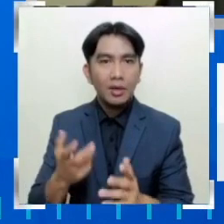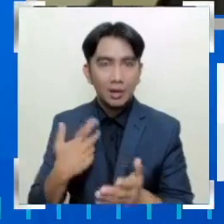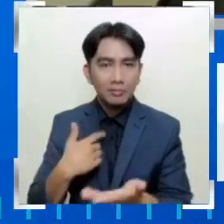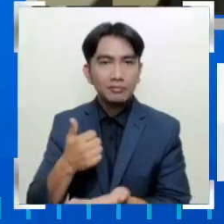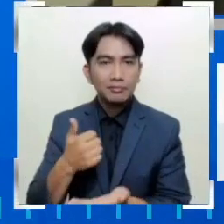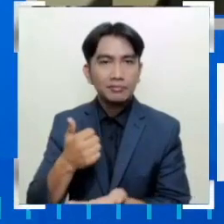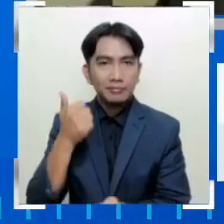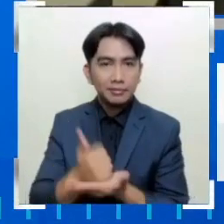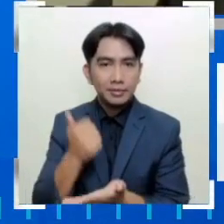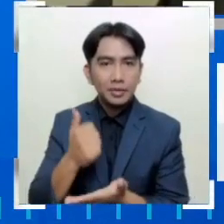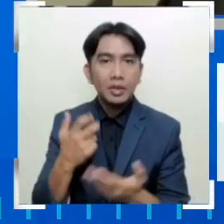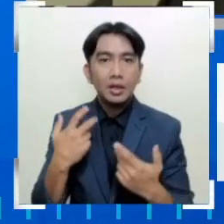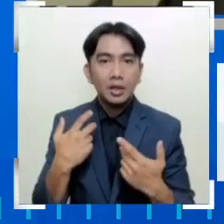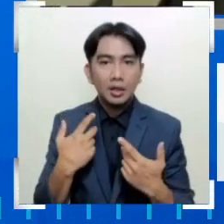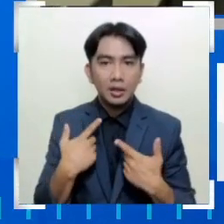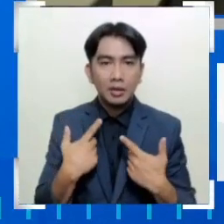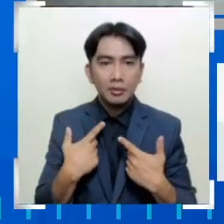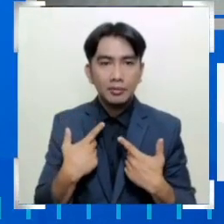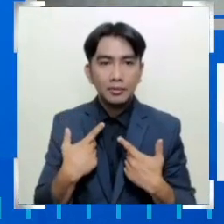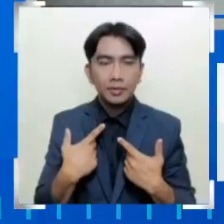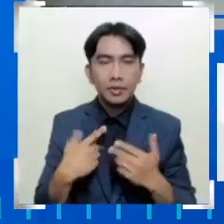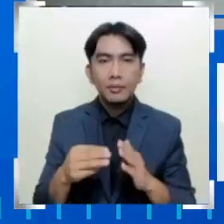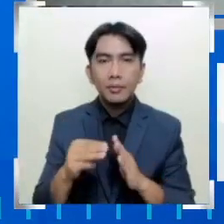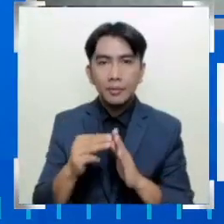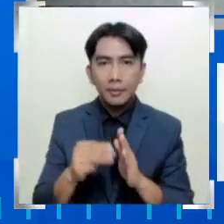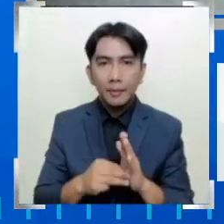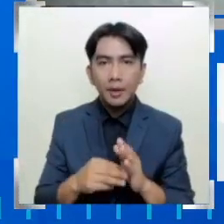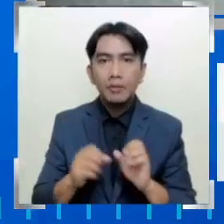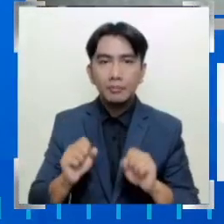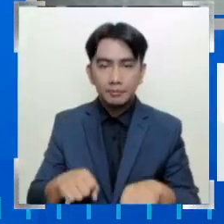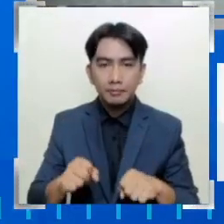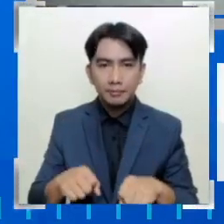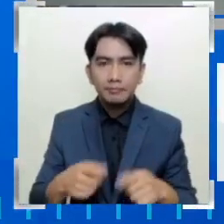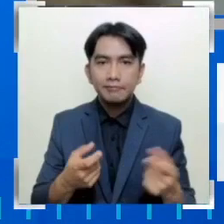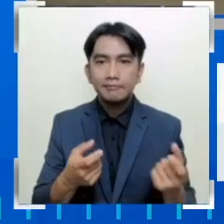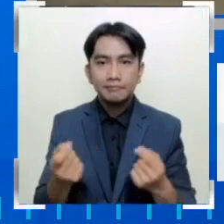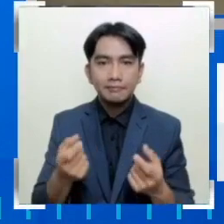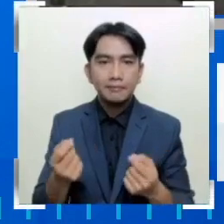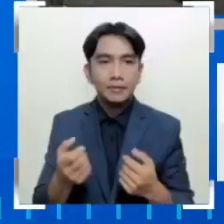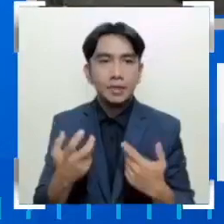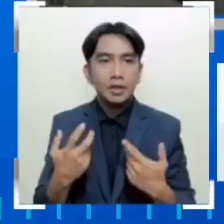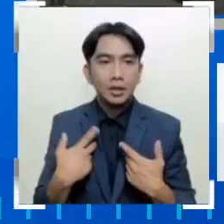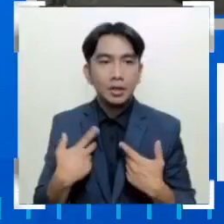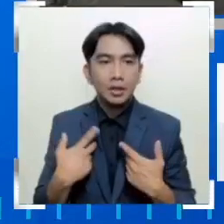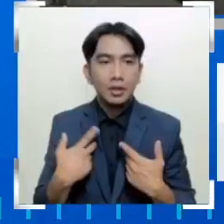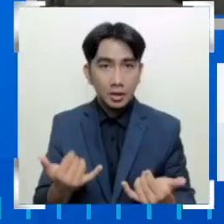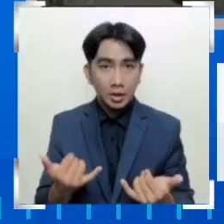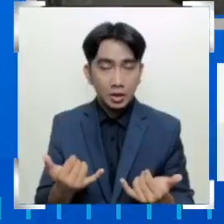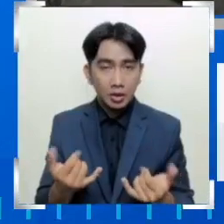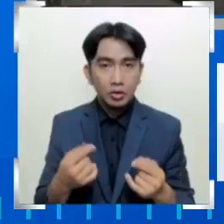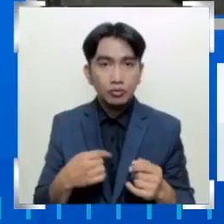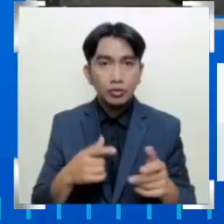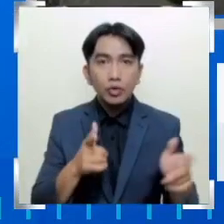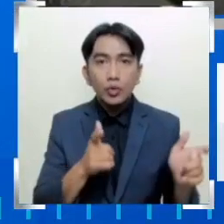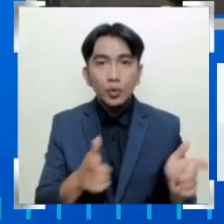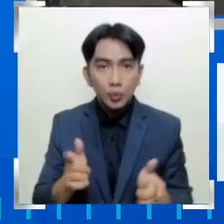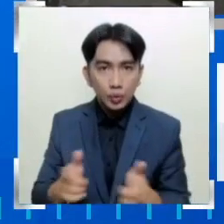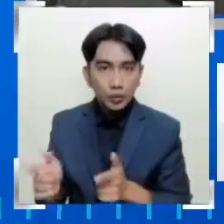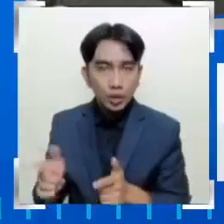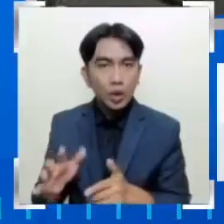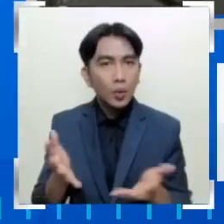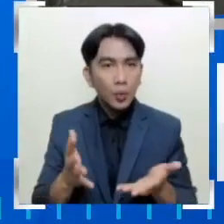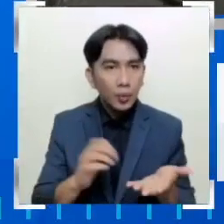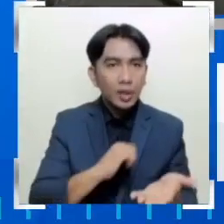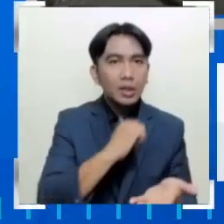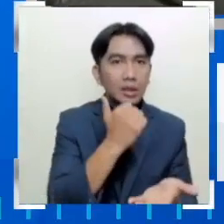a memorandum circular that we needed to amend. The hurdle that we're fixing na lang po sa ngayon is logistics, where it will be stored and